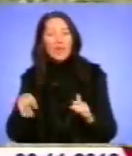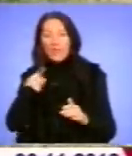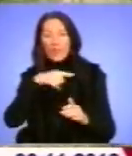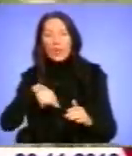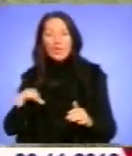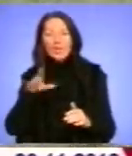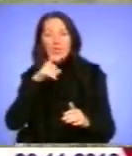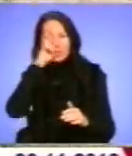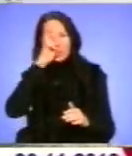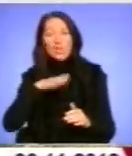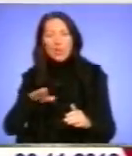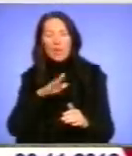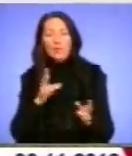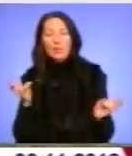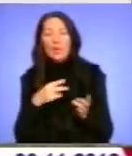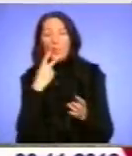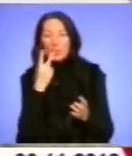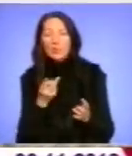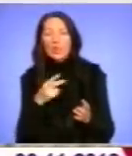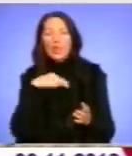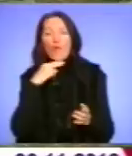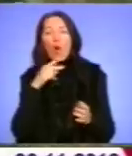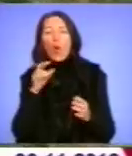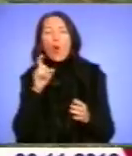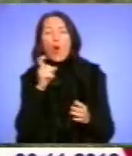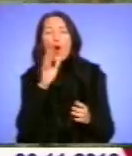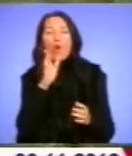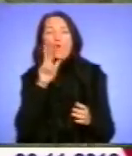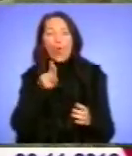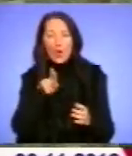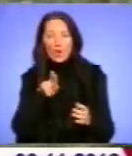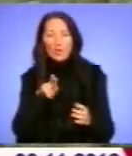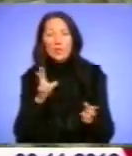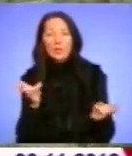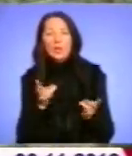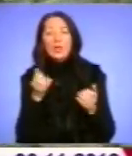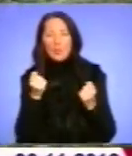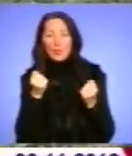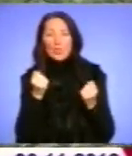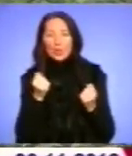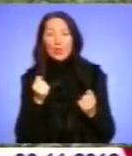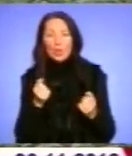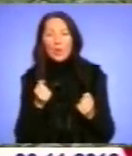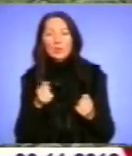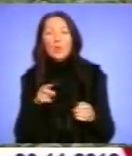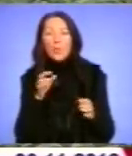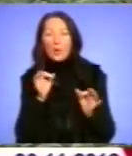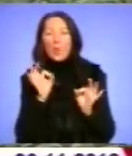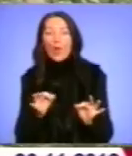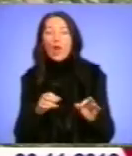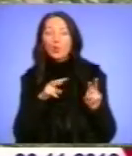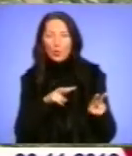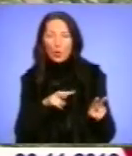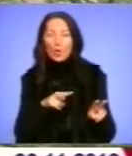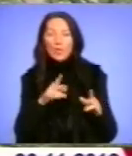увагу на хвою. Вона має міцно триматися на гілці. При правильному догляді таке дерево простоїть більше 2 тижнів. Ялинку потрібно